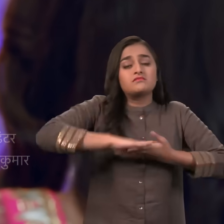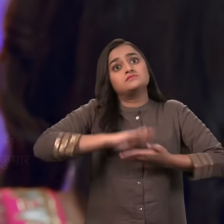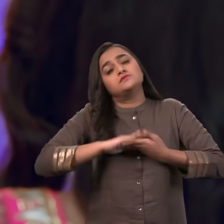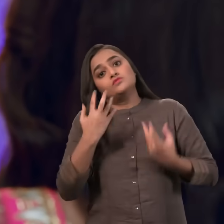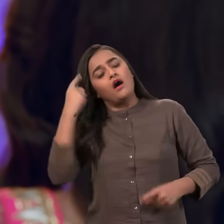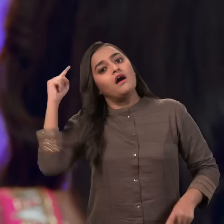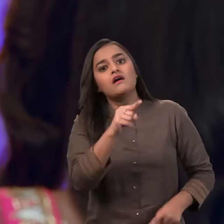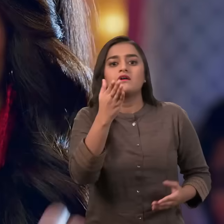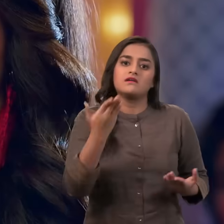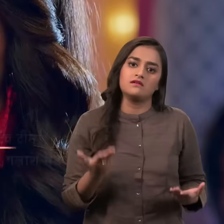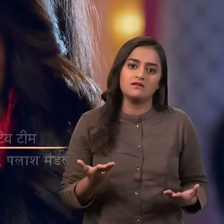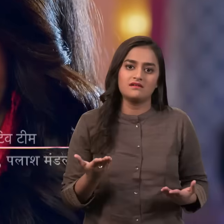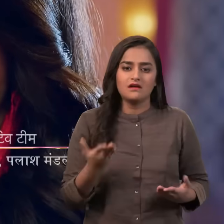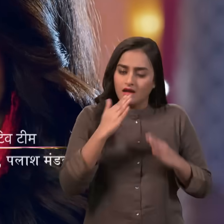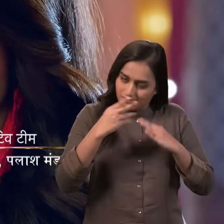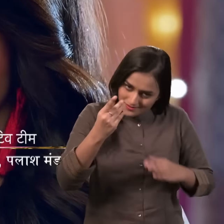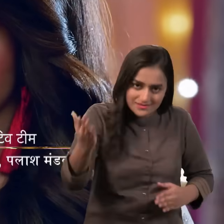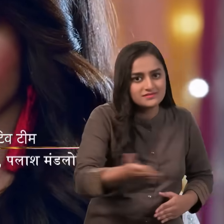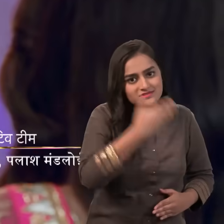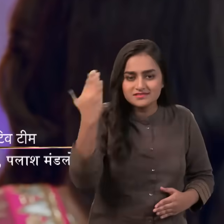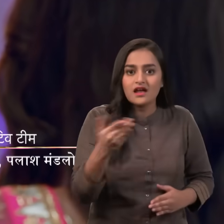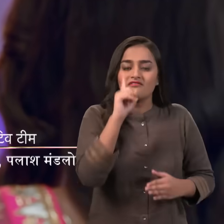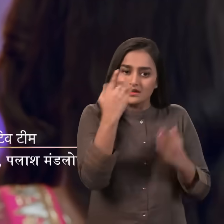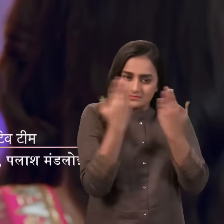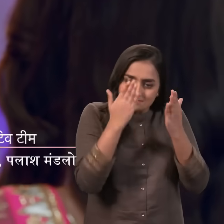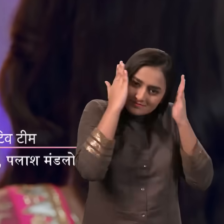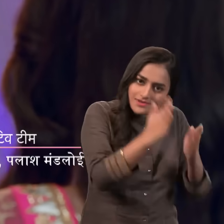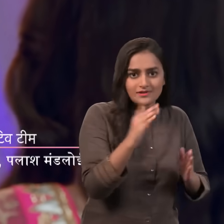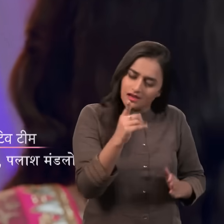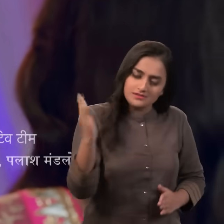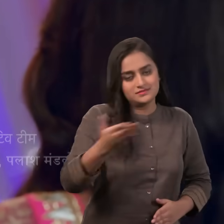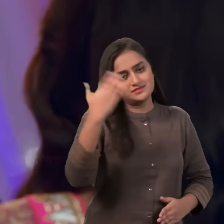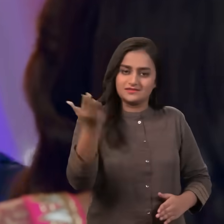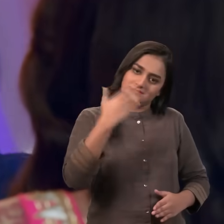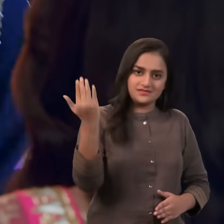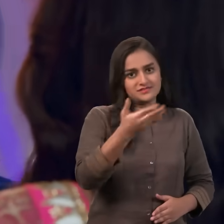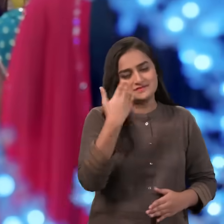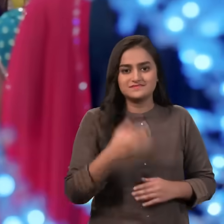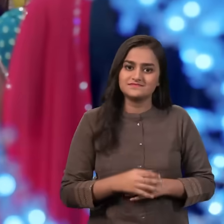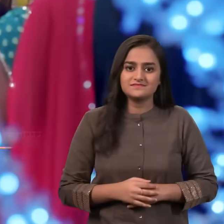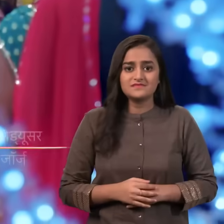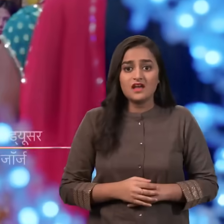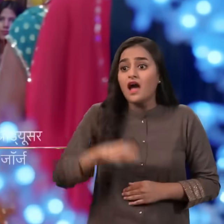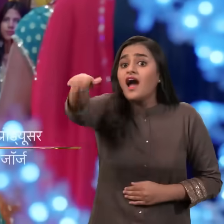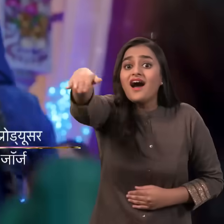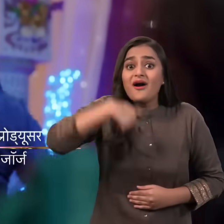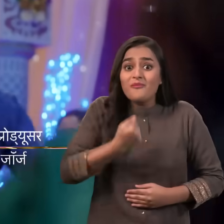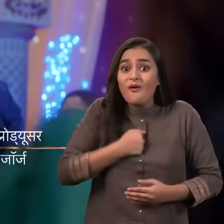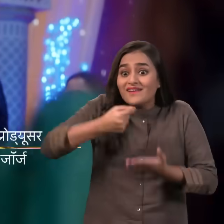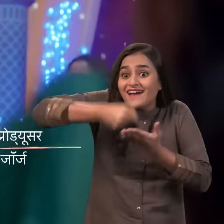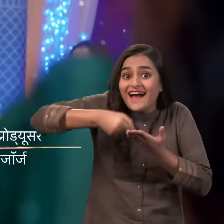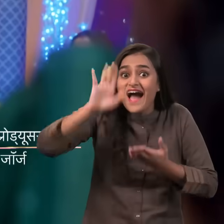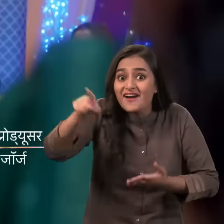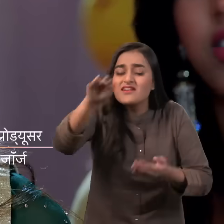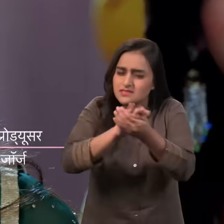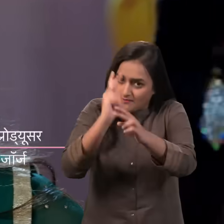तेरे सर पर शादी का भूत सवार। चल घर चल, थोड़ा पढ़ाई में मन लगा। चल चल चल चल। डिम्पी, मेरी मेहंदी